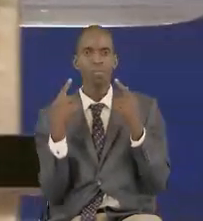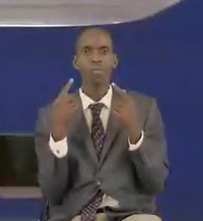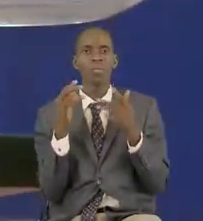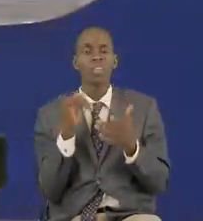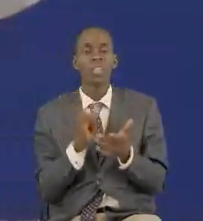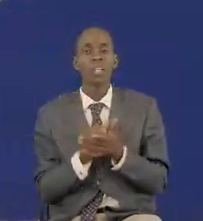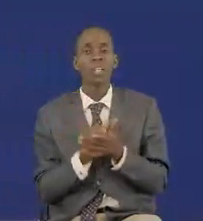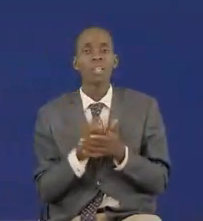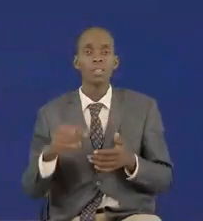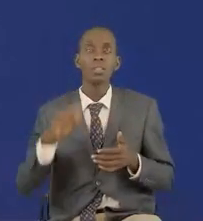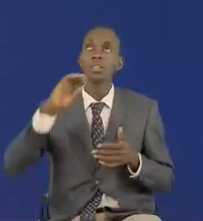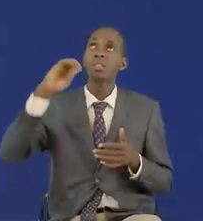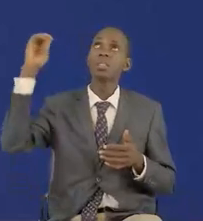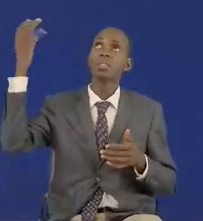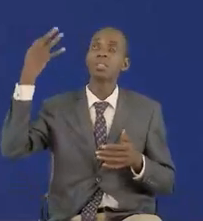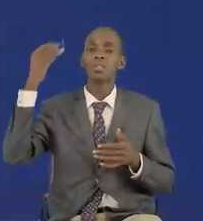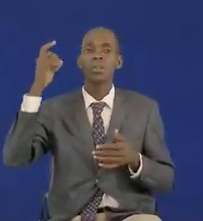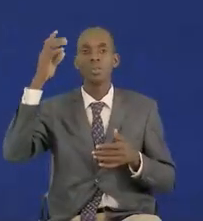préoccupation